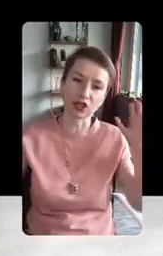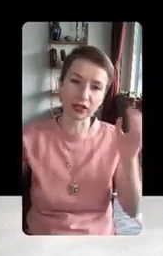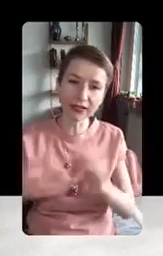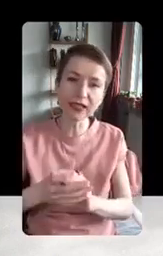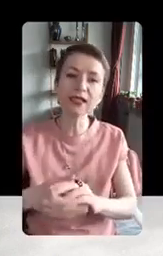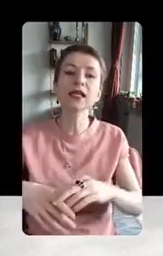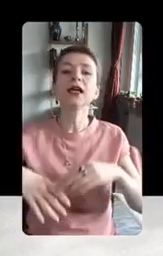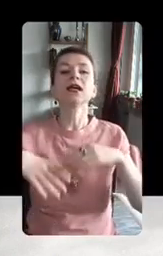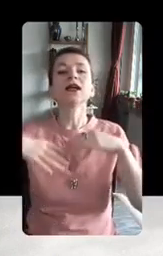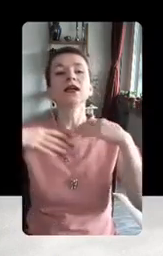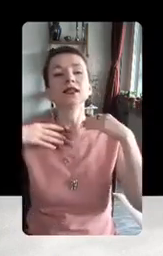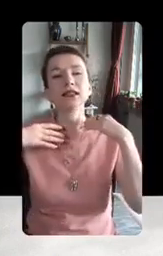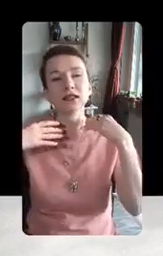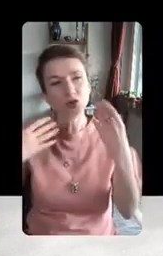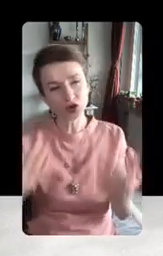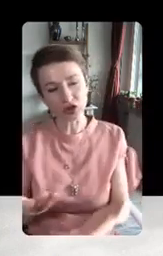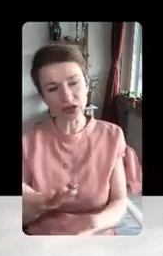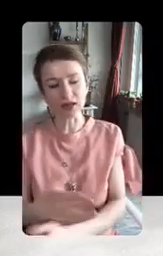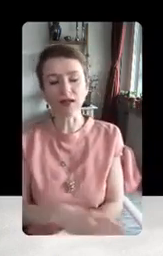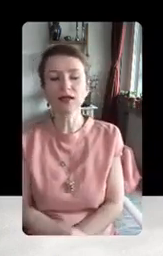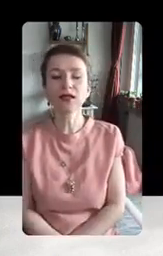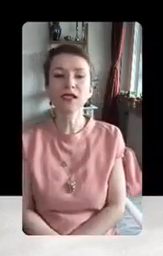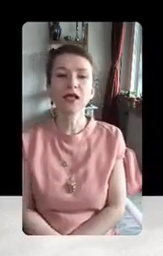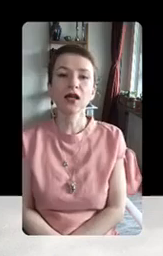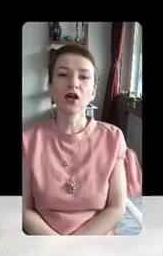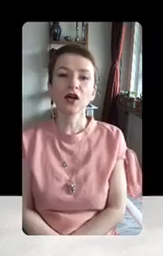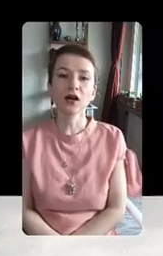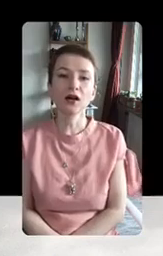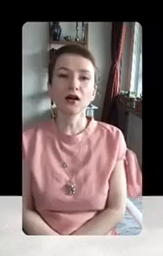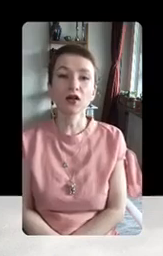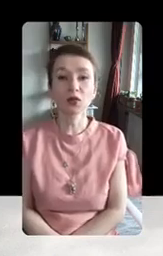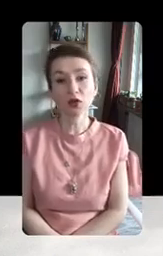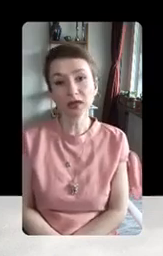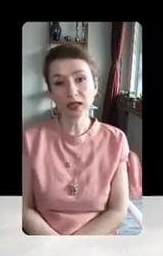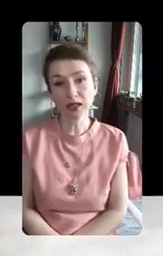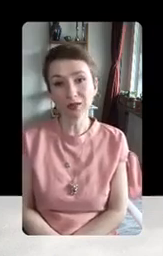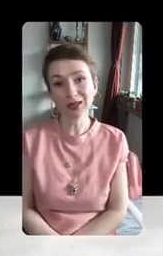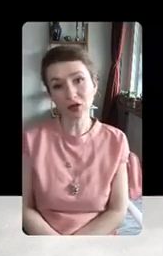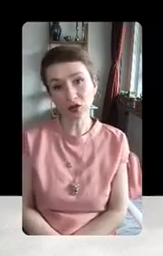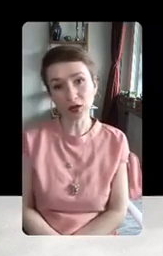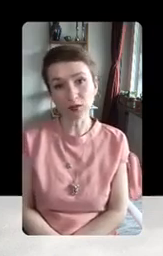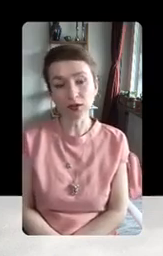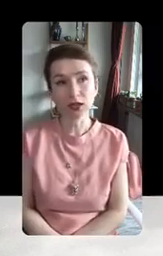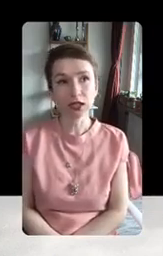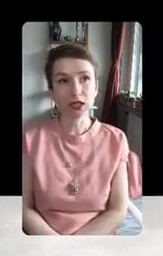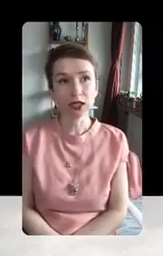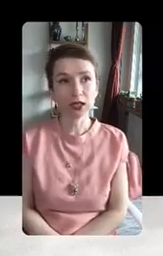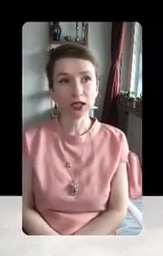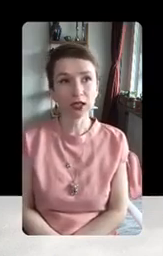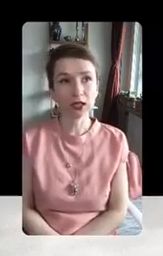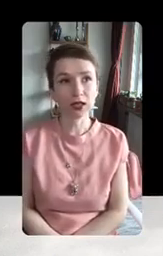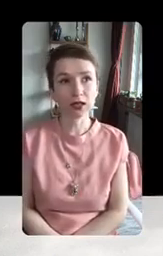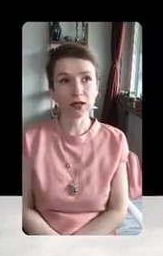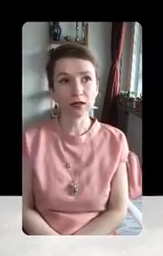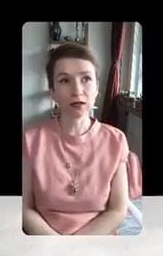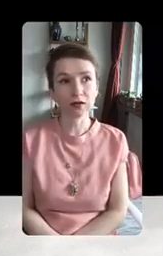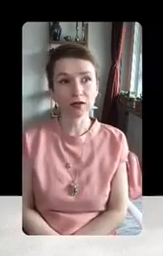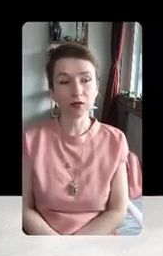Эльзы поженились, немножечко жизнь наладилась, но потом отец стал банкротом, и